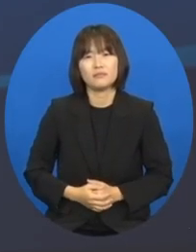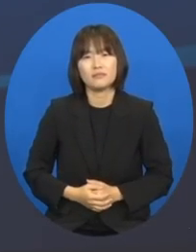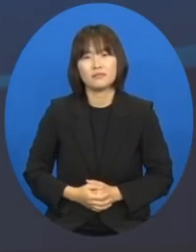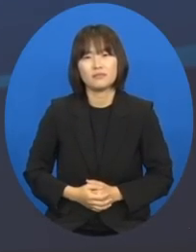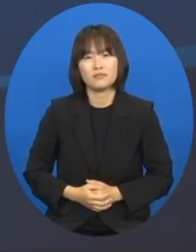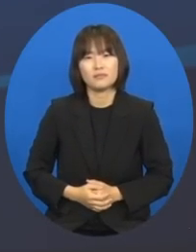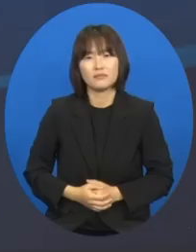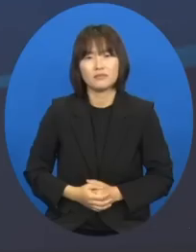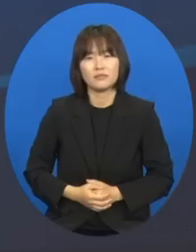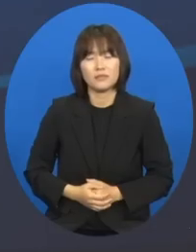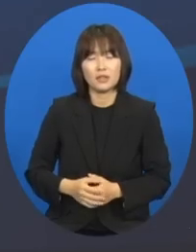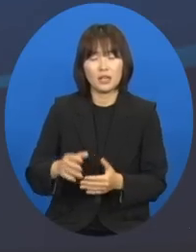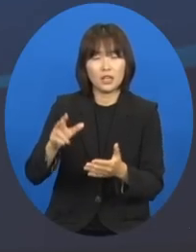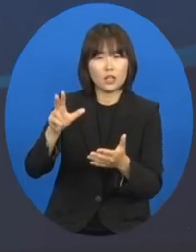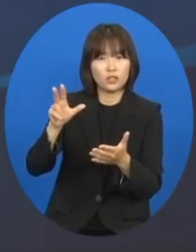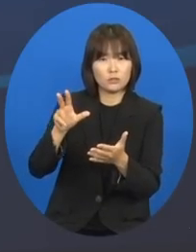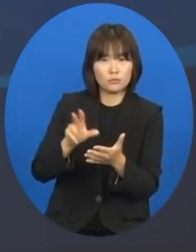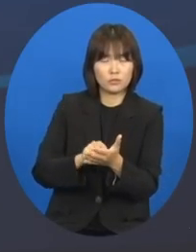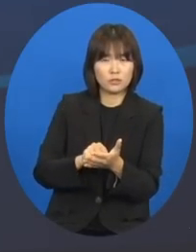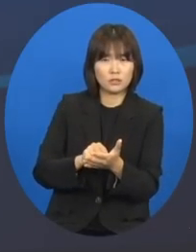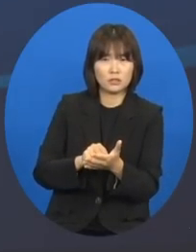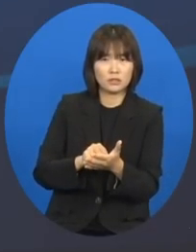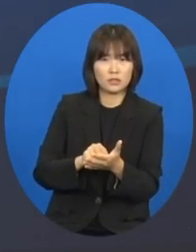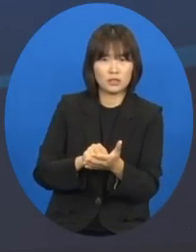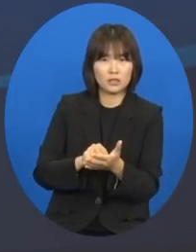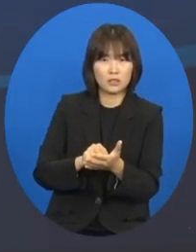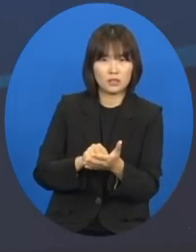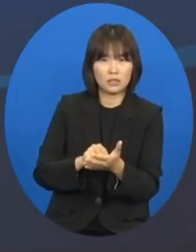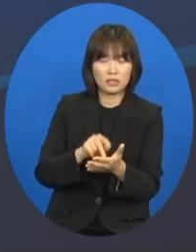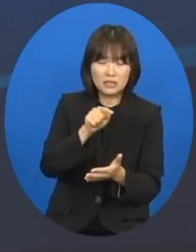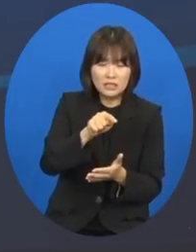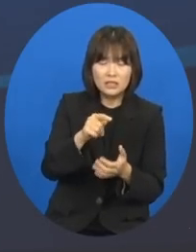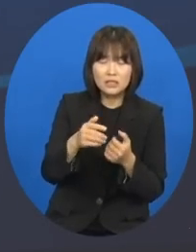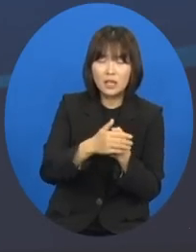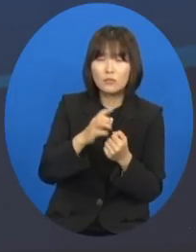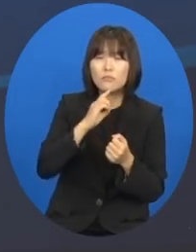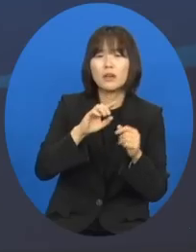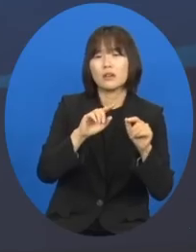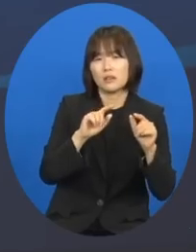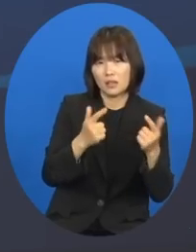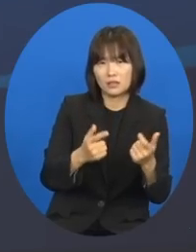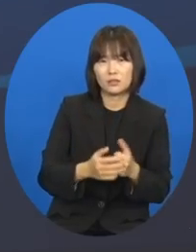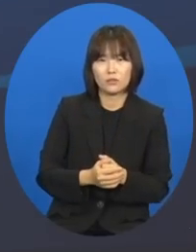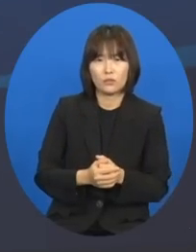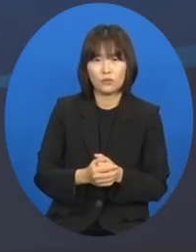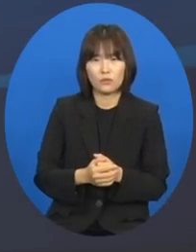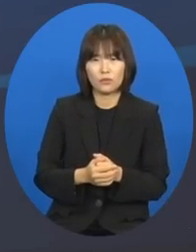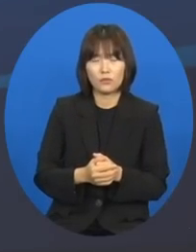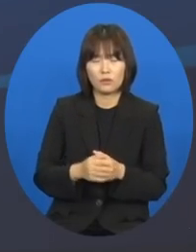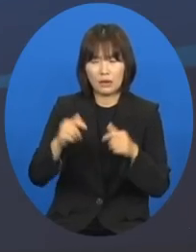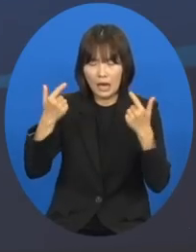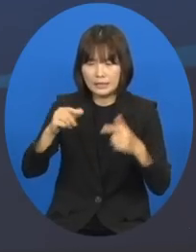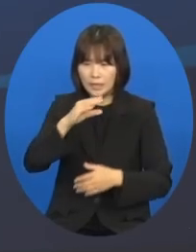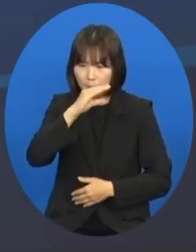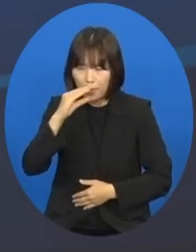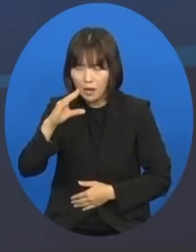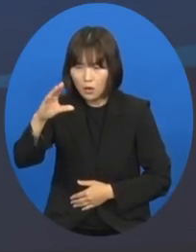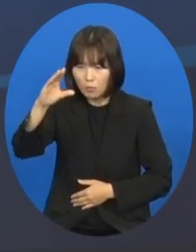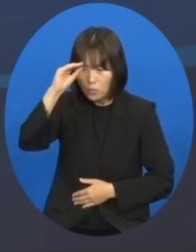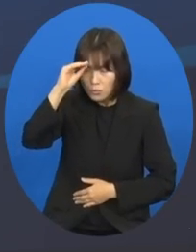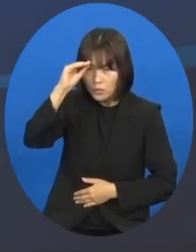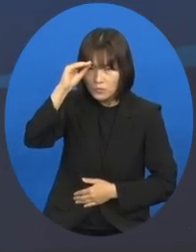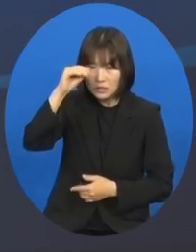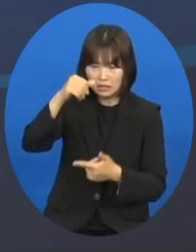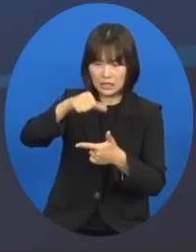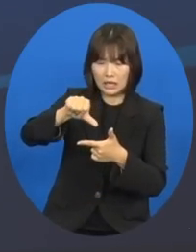문제를 일으키는 문제아 때문만이 아니에요 너무나 모범적이고 너무나 바르기 때문에 그 옆에